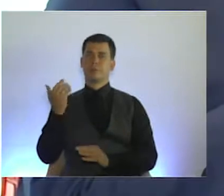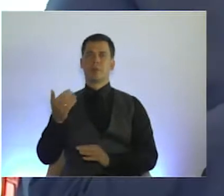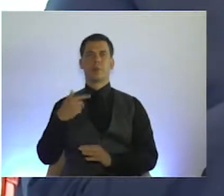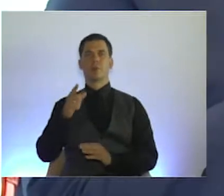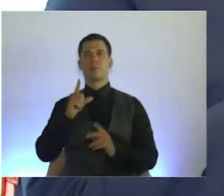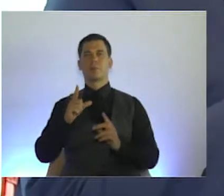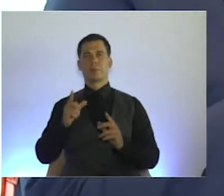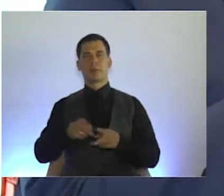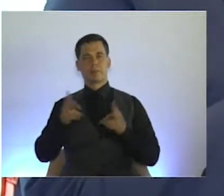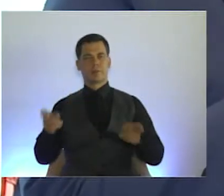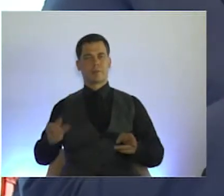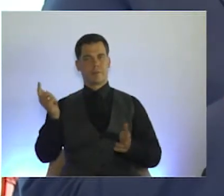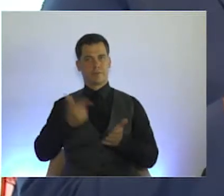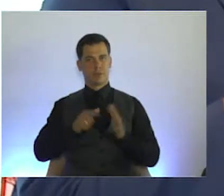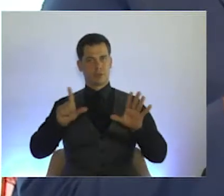na